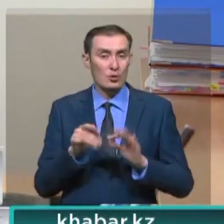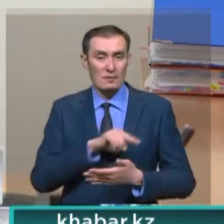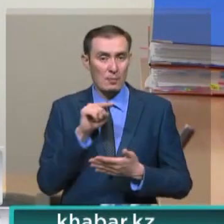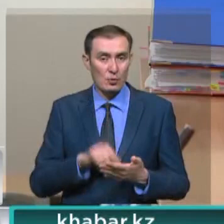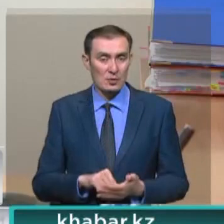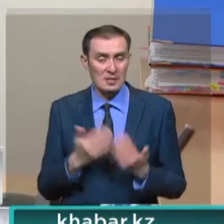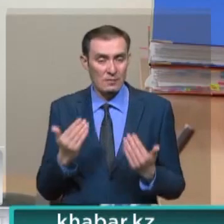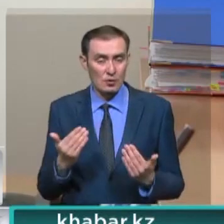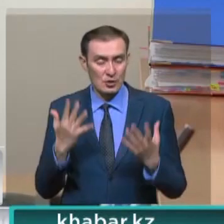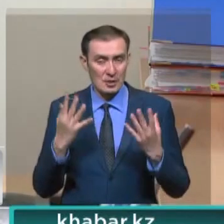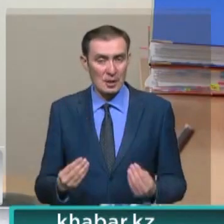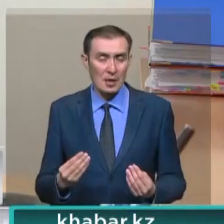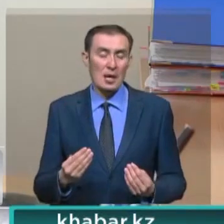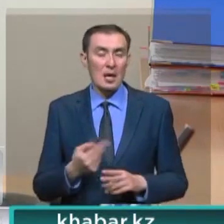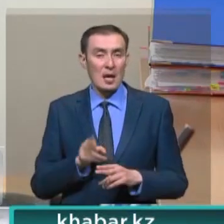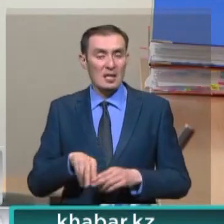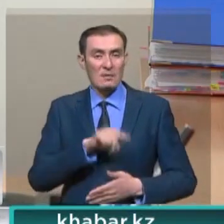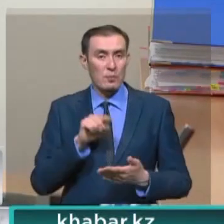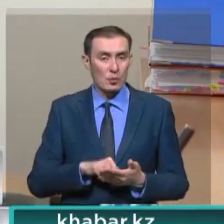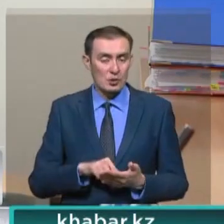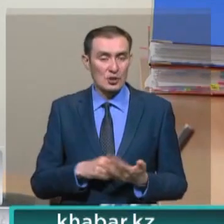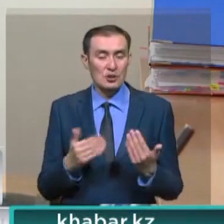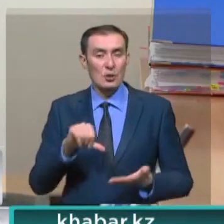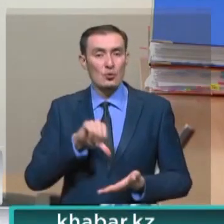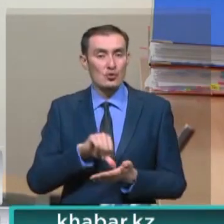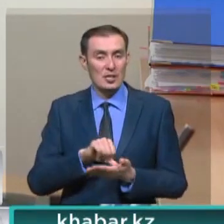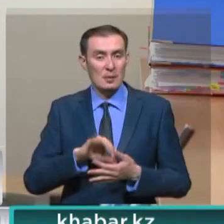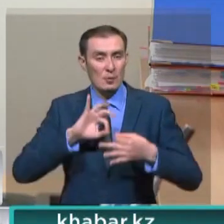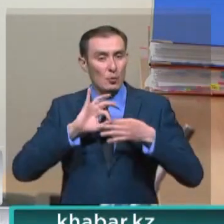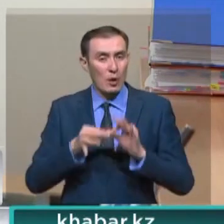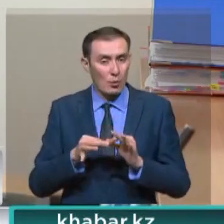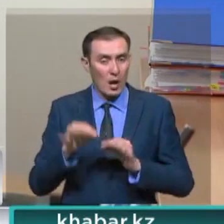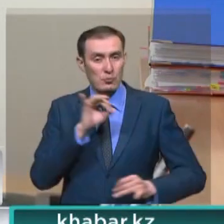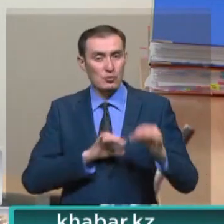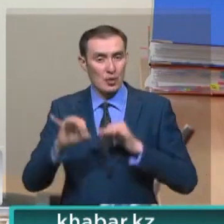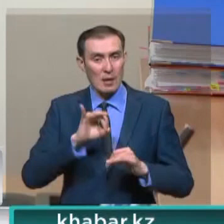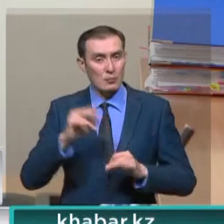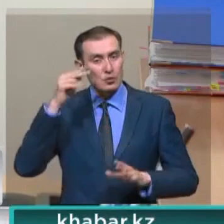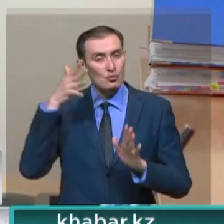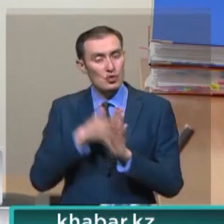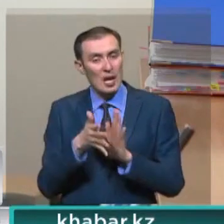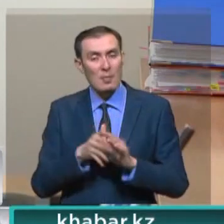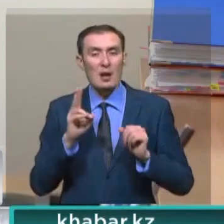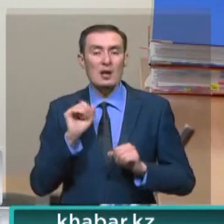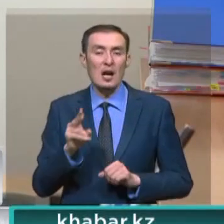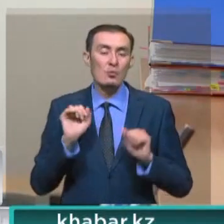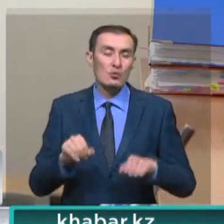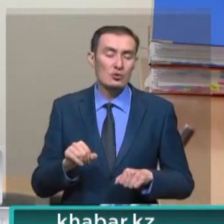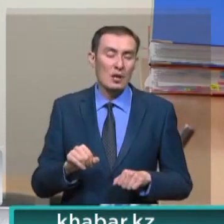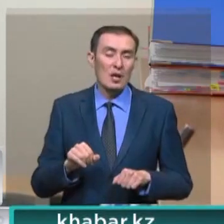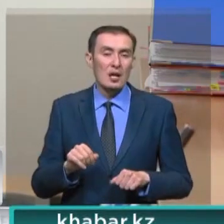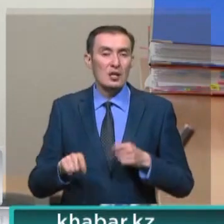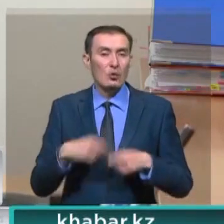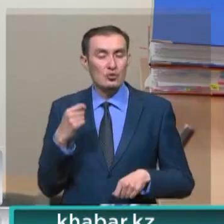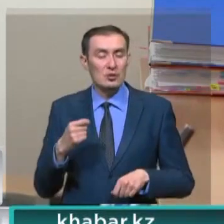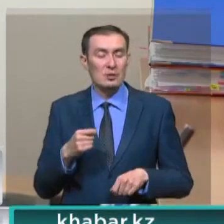день. Данный вопрос участниками проекта глубоко изучается, именно влияние санкционных ограничений